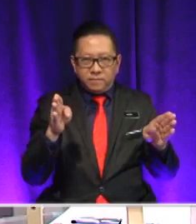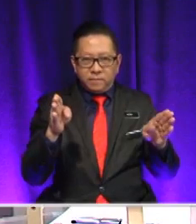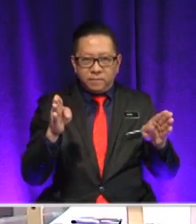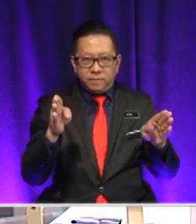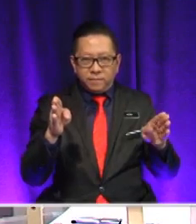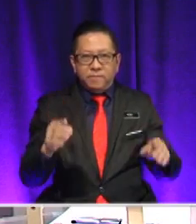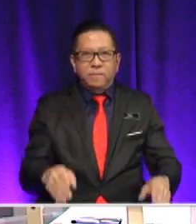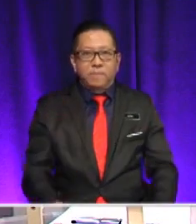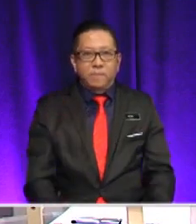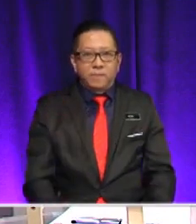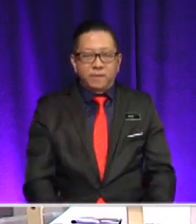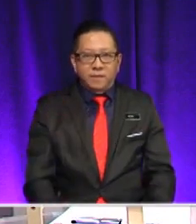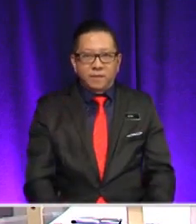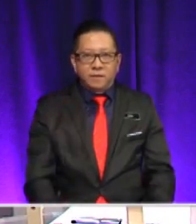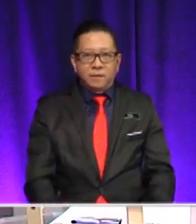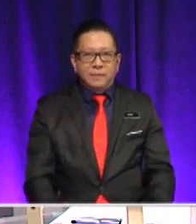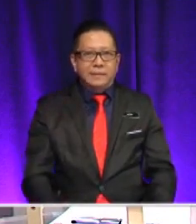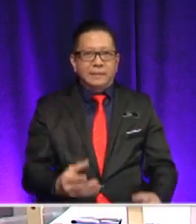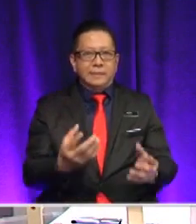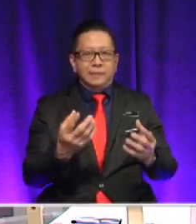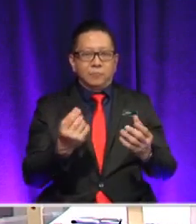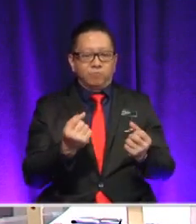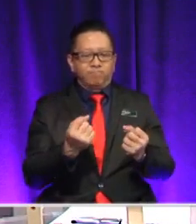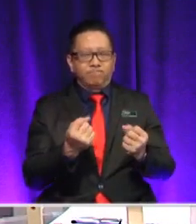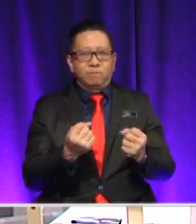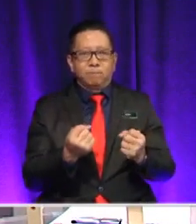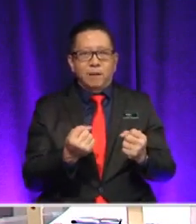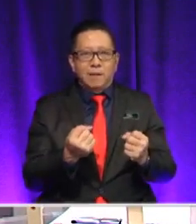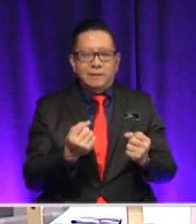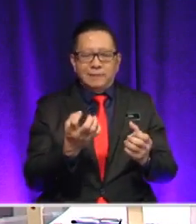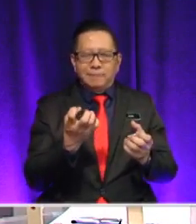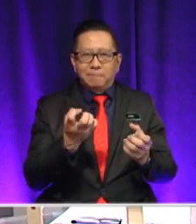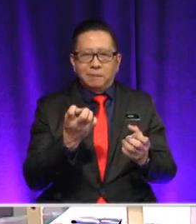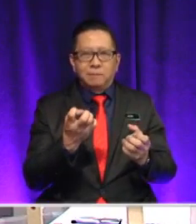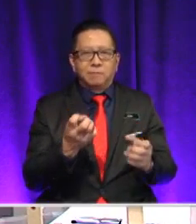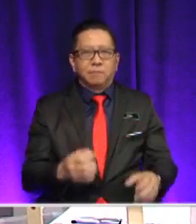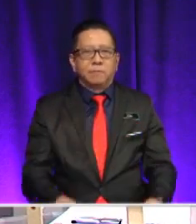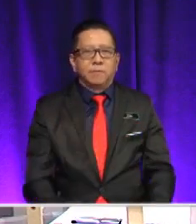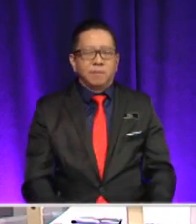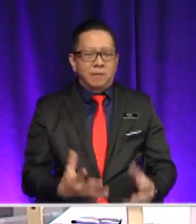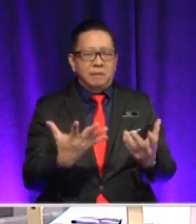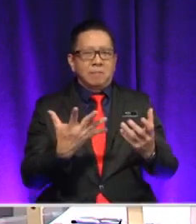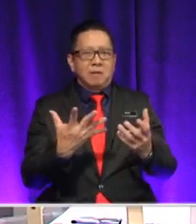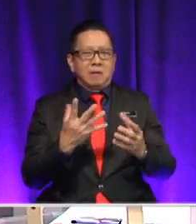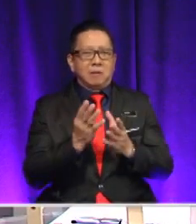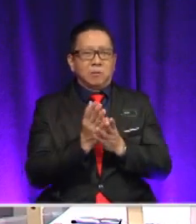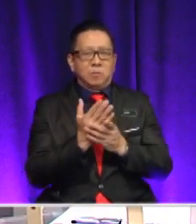Oke kita picik Ski dia pakai kain Jadi macam mana